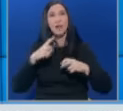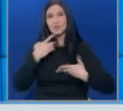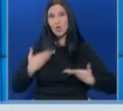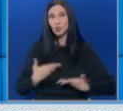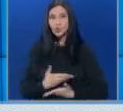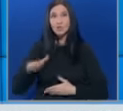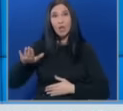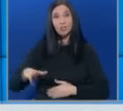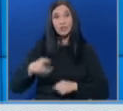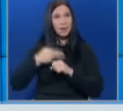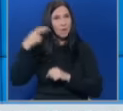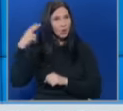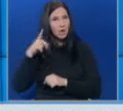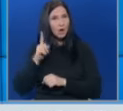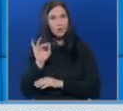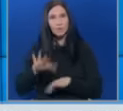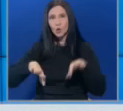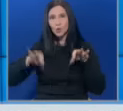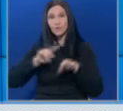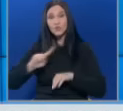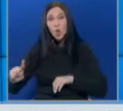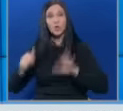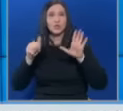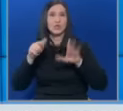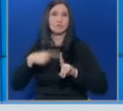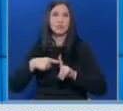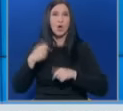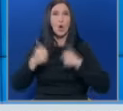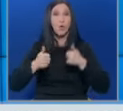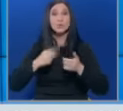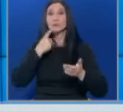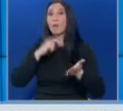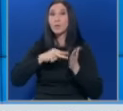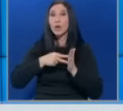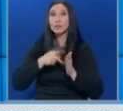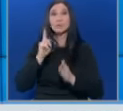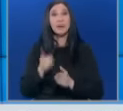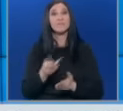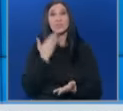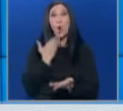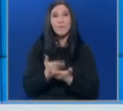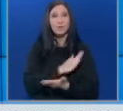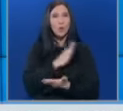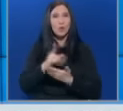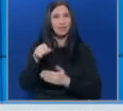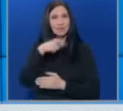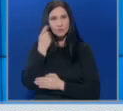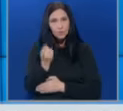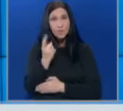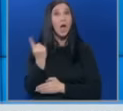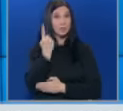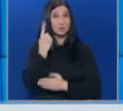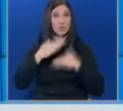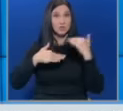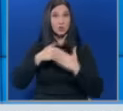на педиатричната болница, който да бъде готов до 6 месеца. Конкурсът за проект трябва да бъде обявен до края на тази година. А самият